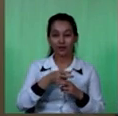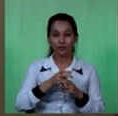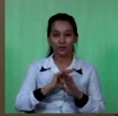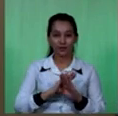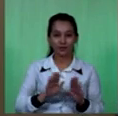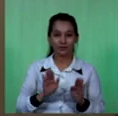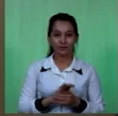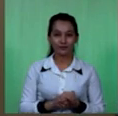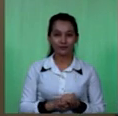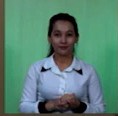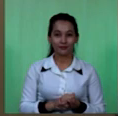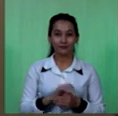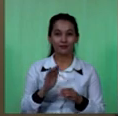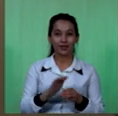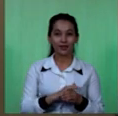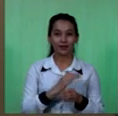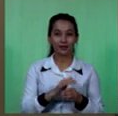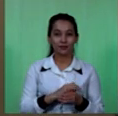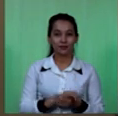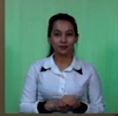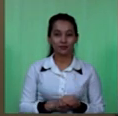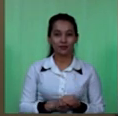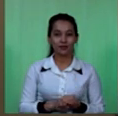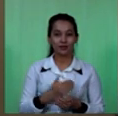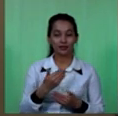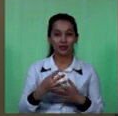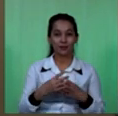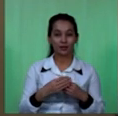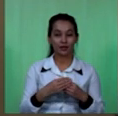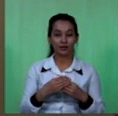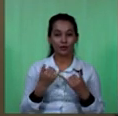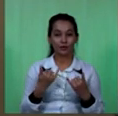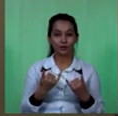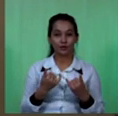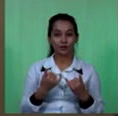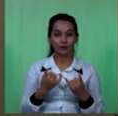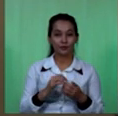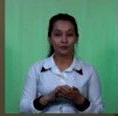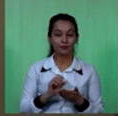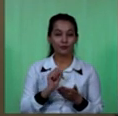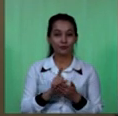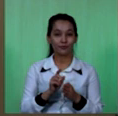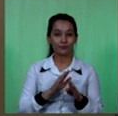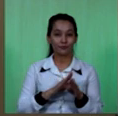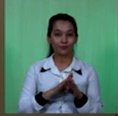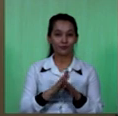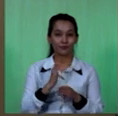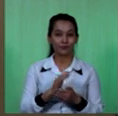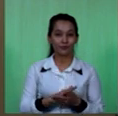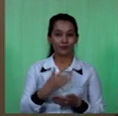qolmayapsizmi? Barakalla. Endi sizlar bilan hozir bosh qotirma yechamiz.